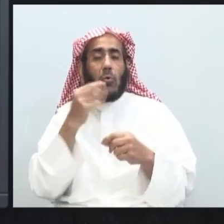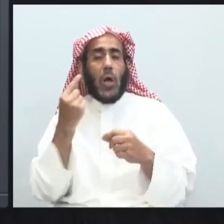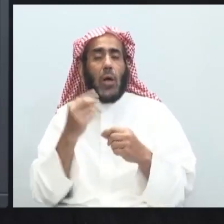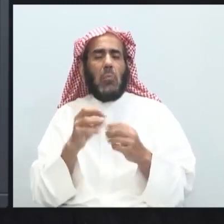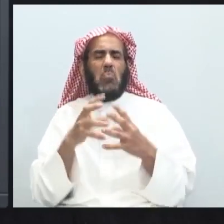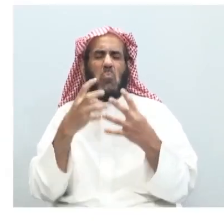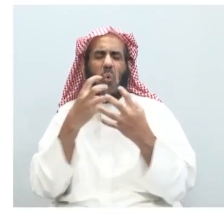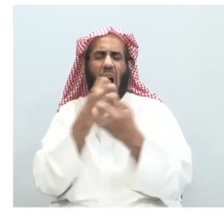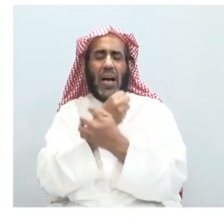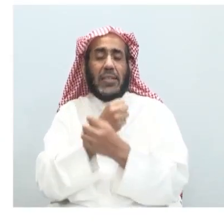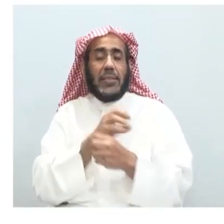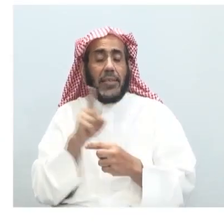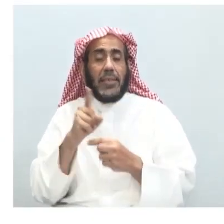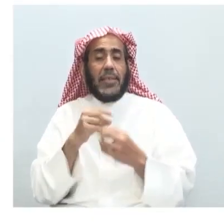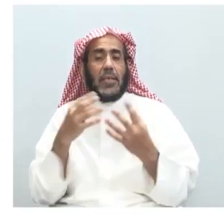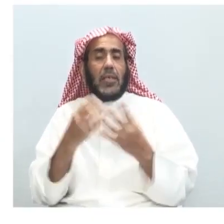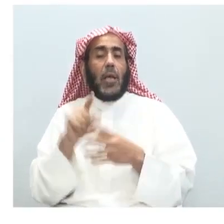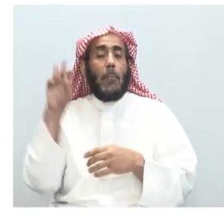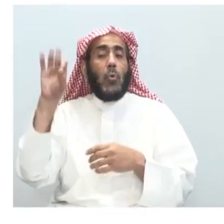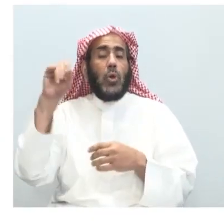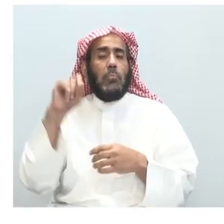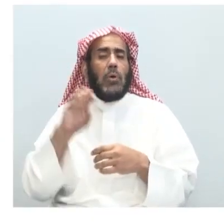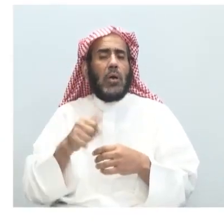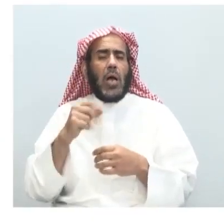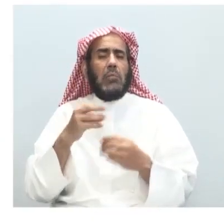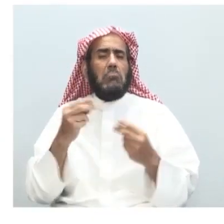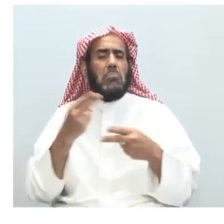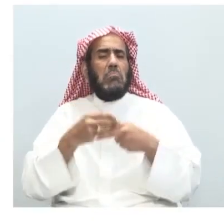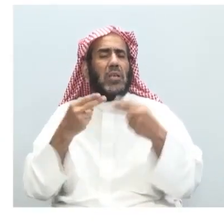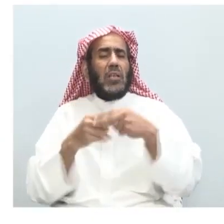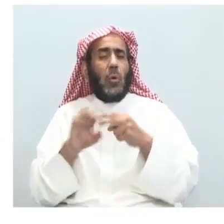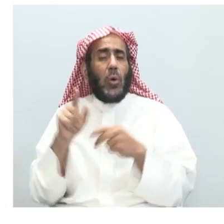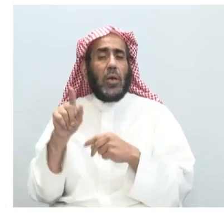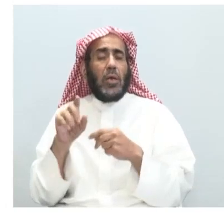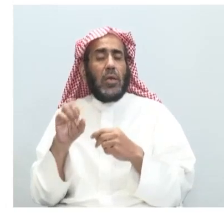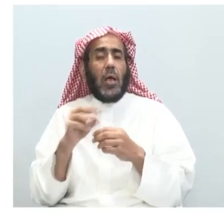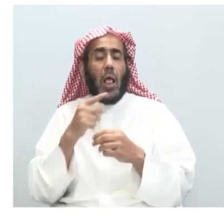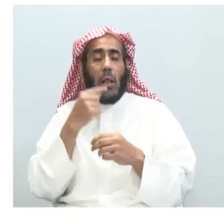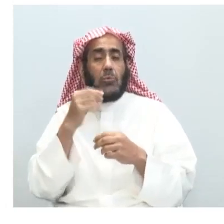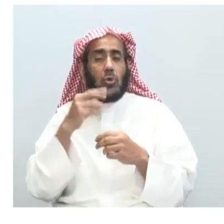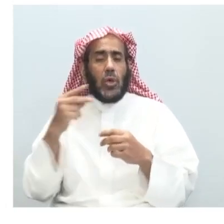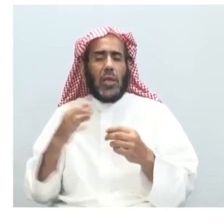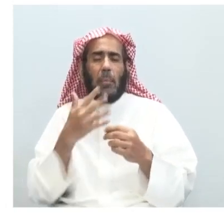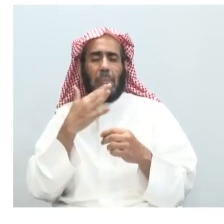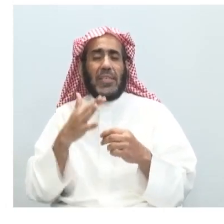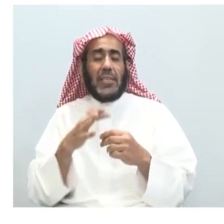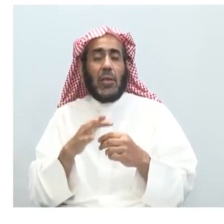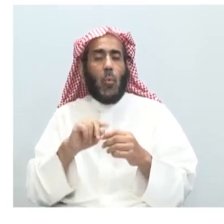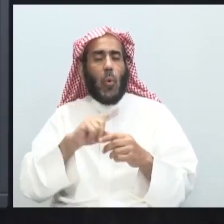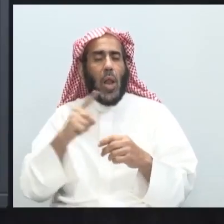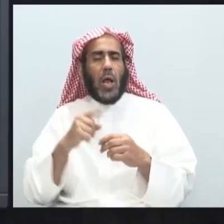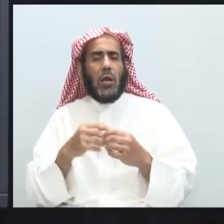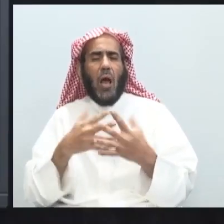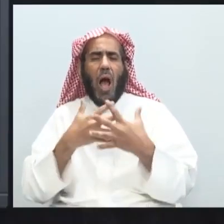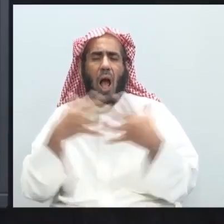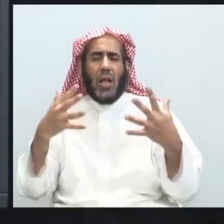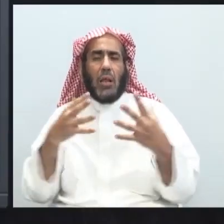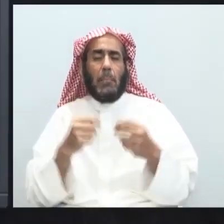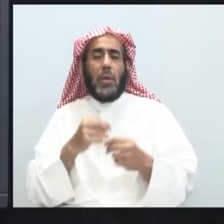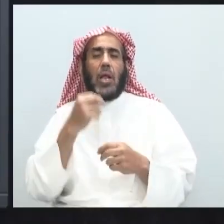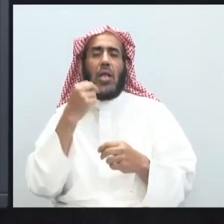معقد اذا هي بوليمرات مما تتكون ايضا من سكريات بسيطه ولكن اكثر من